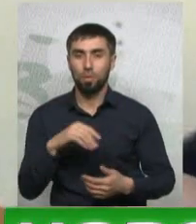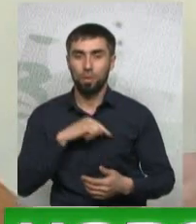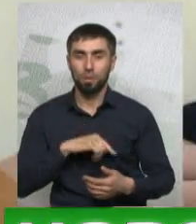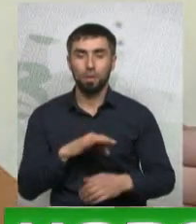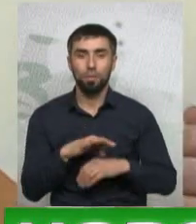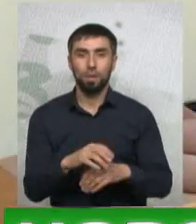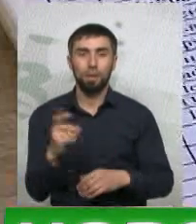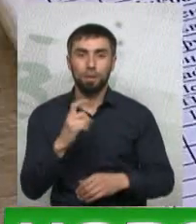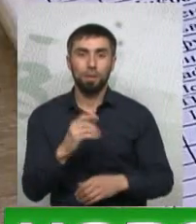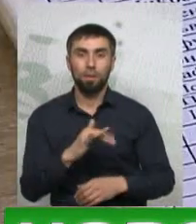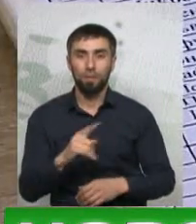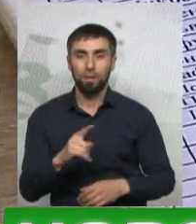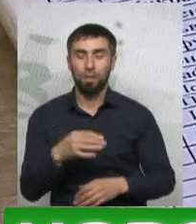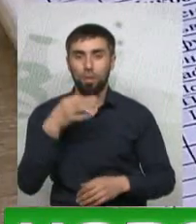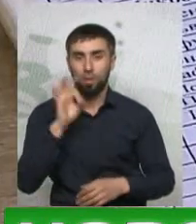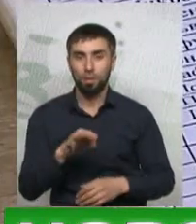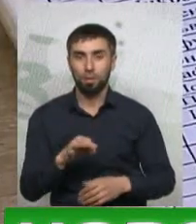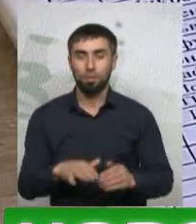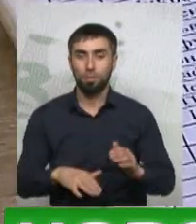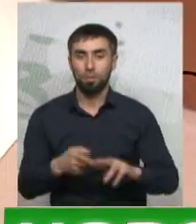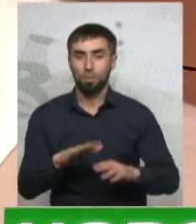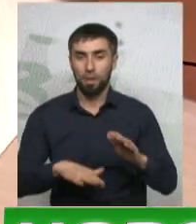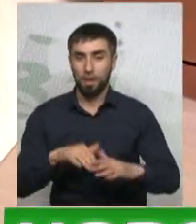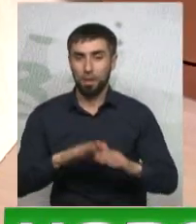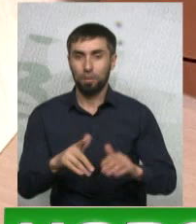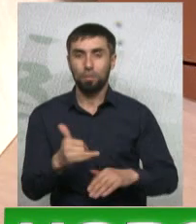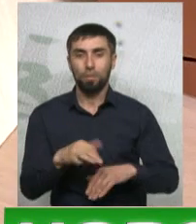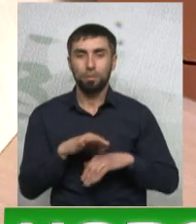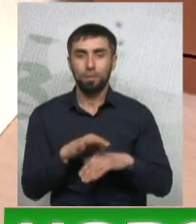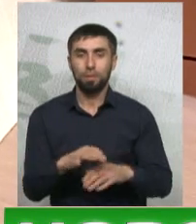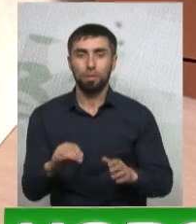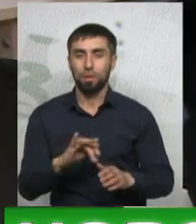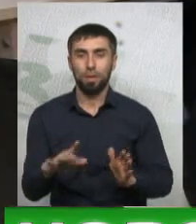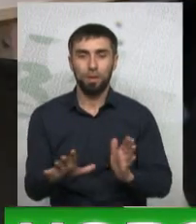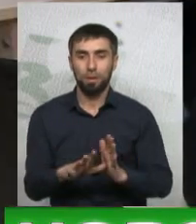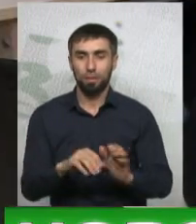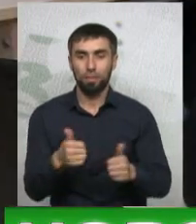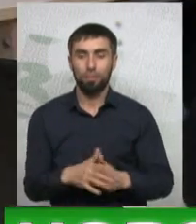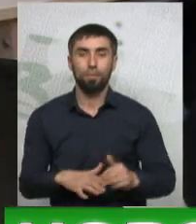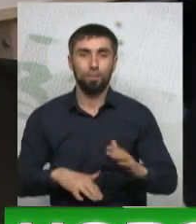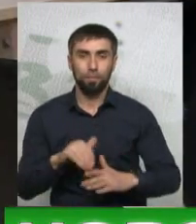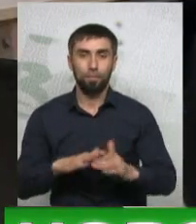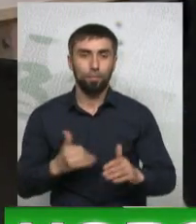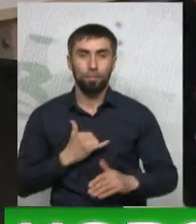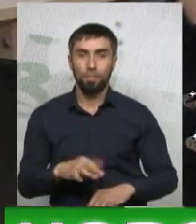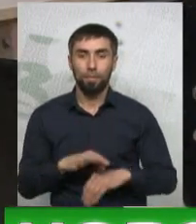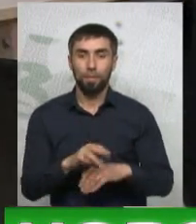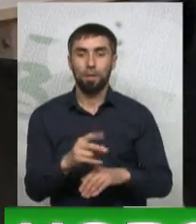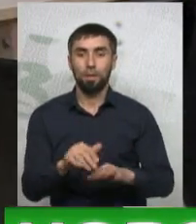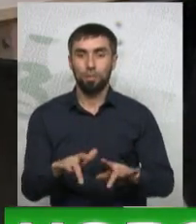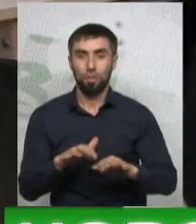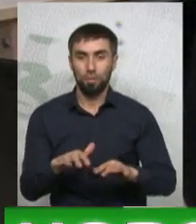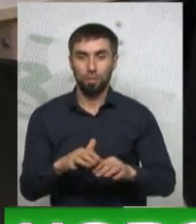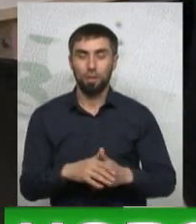проводить химические и физические опыты. Практические занятия теперь проходят через электронный формат. Практика у нас проходит на компьютере,